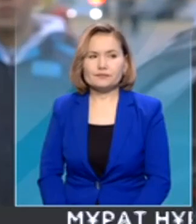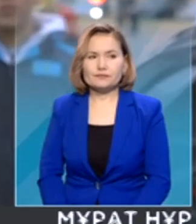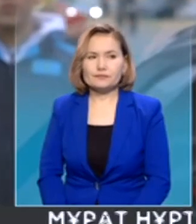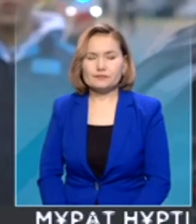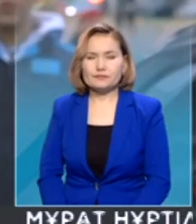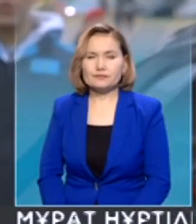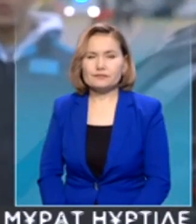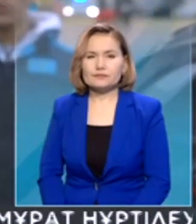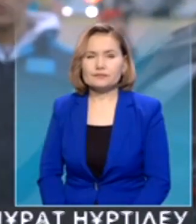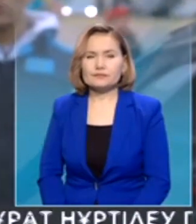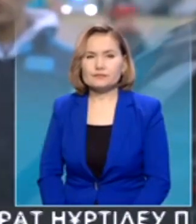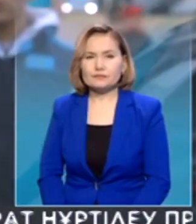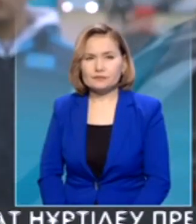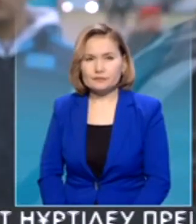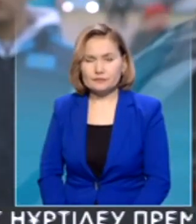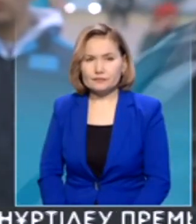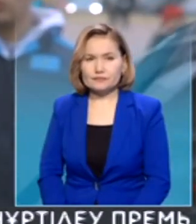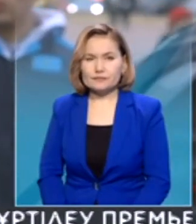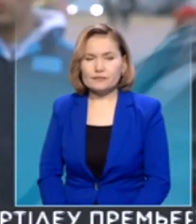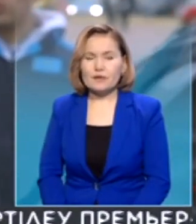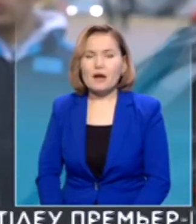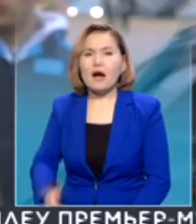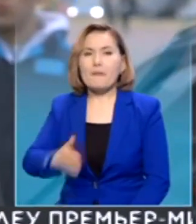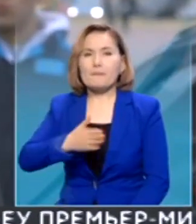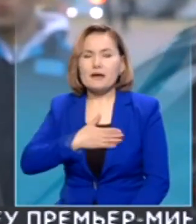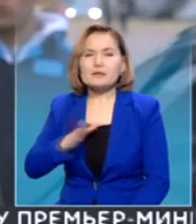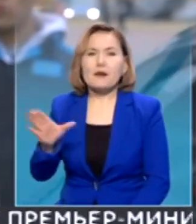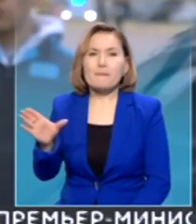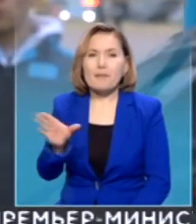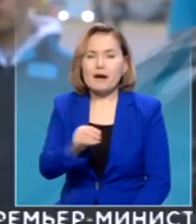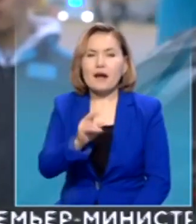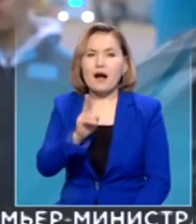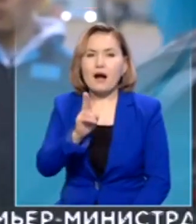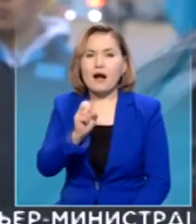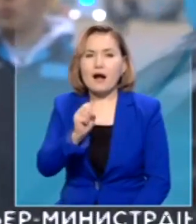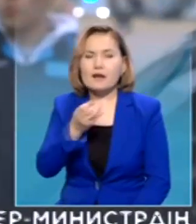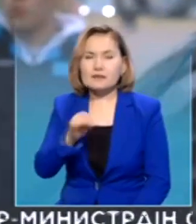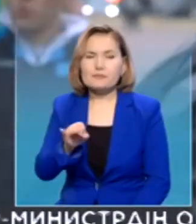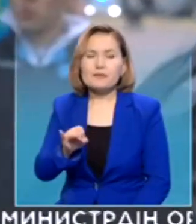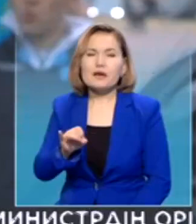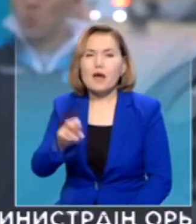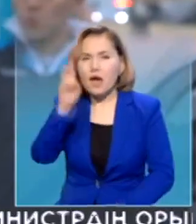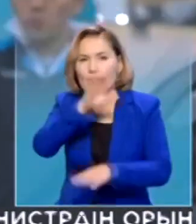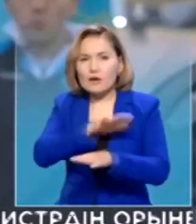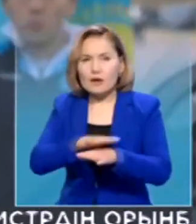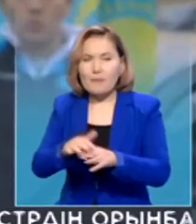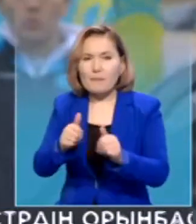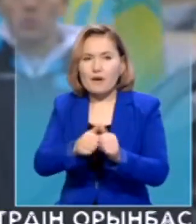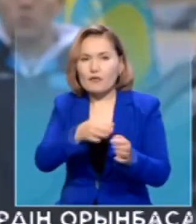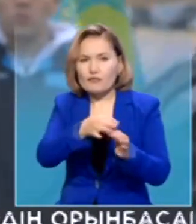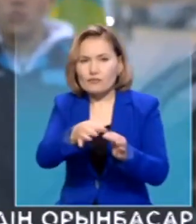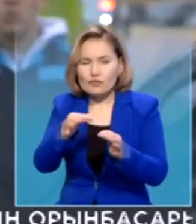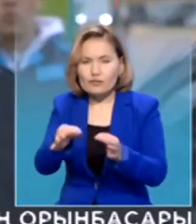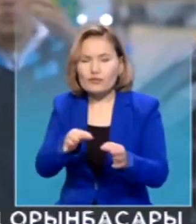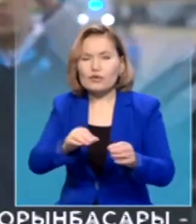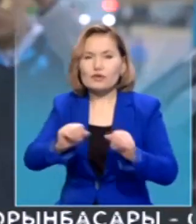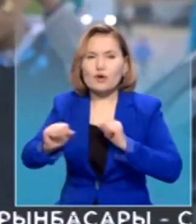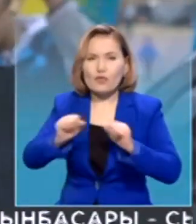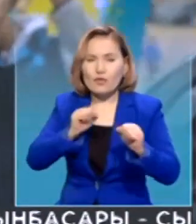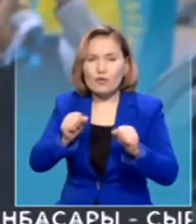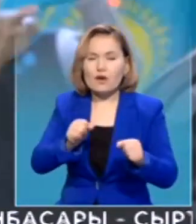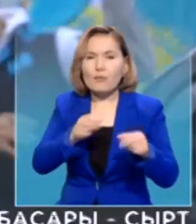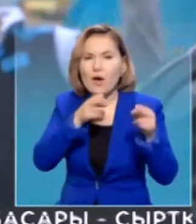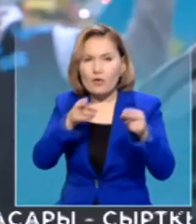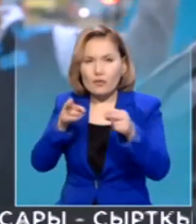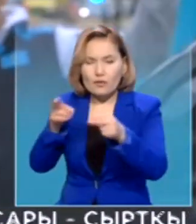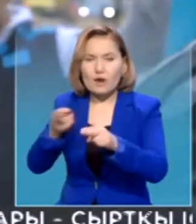Каспия на мотоциклах, такого еще никто не делал никогда. Біз барлық Каспийдің маңындағы елдермен қарым-қатынасты белсенді дамытып жатырмыз.